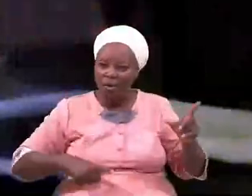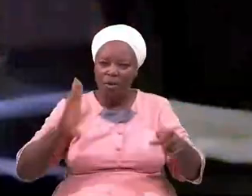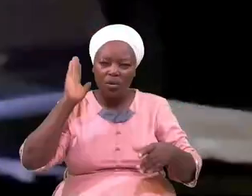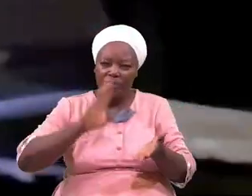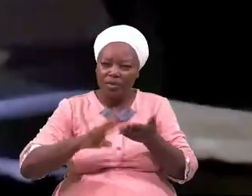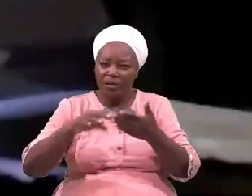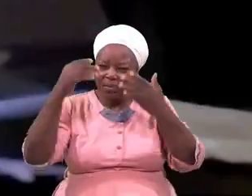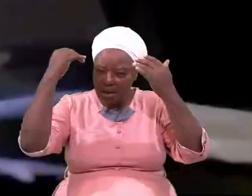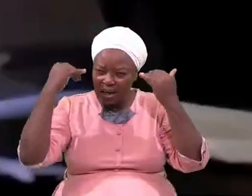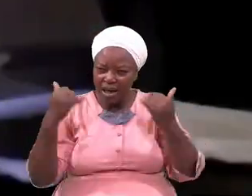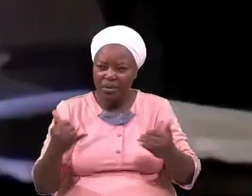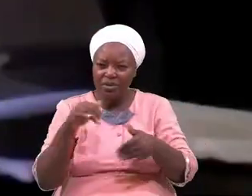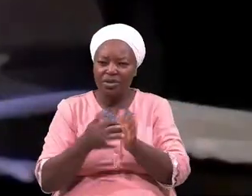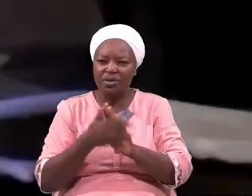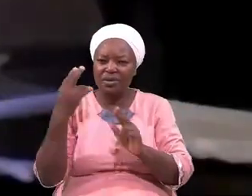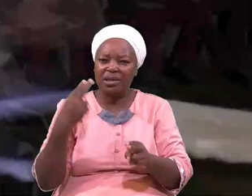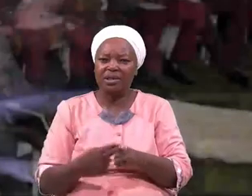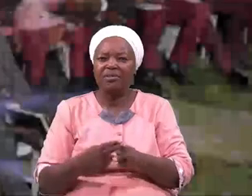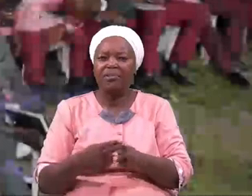Le Seigneur vous pardonnera maintenant.